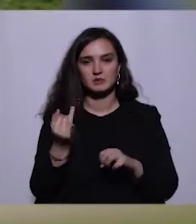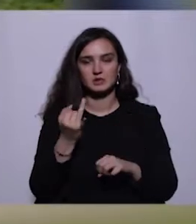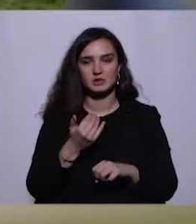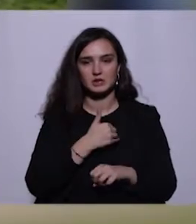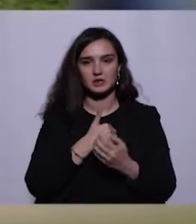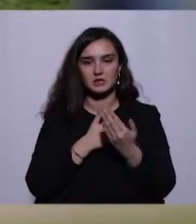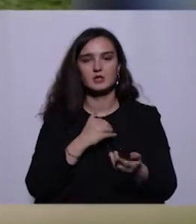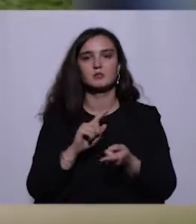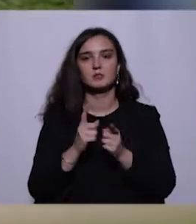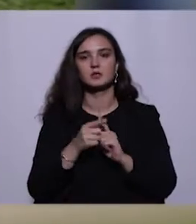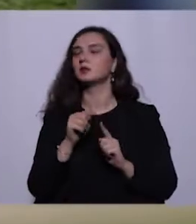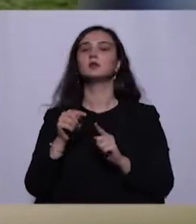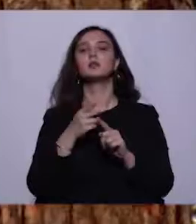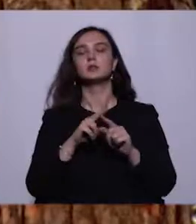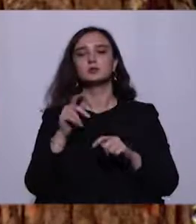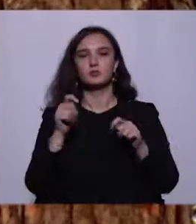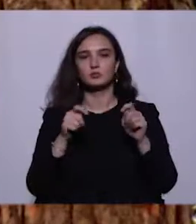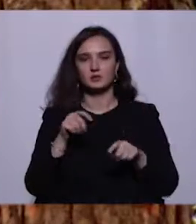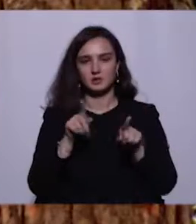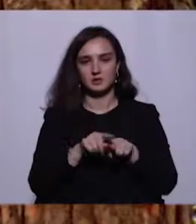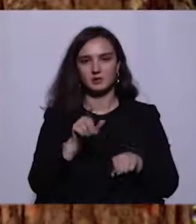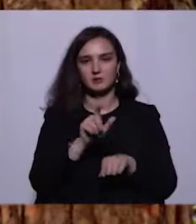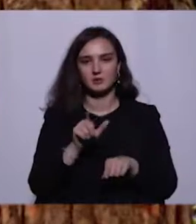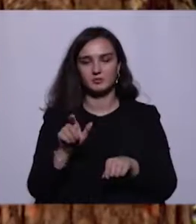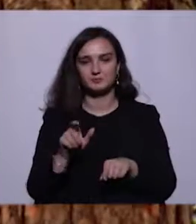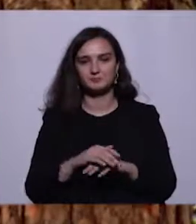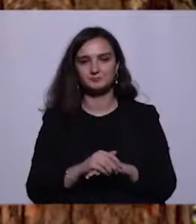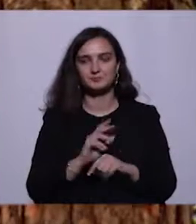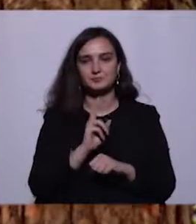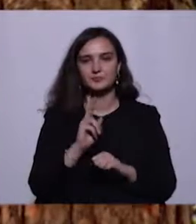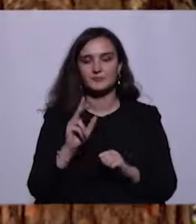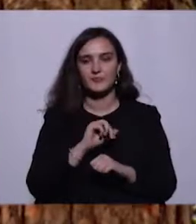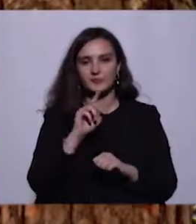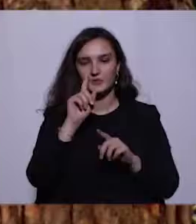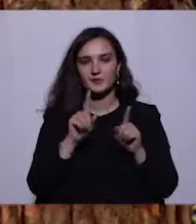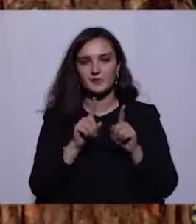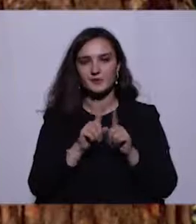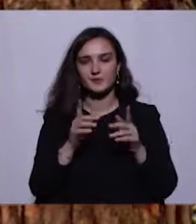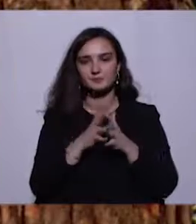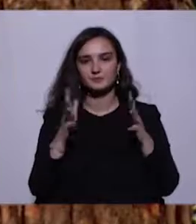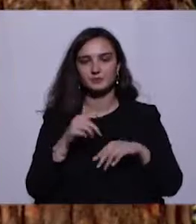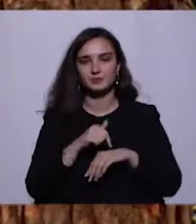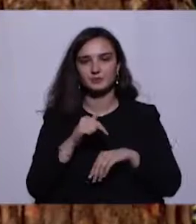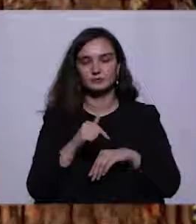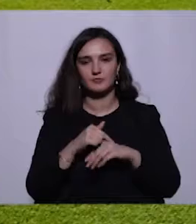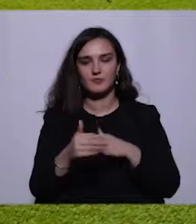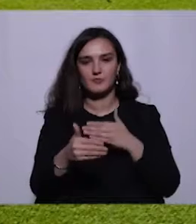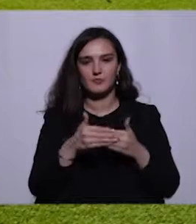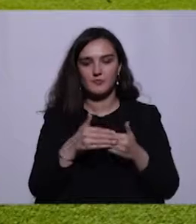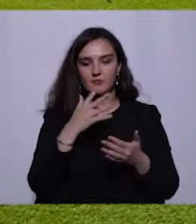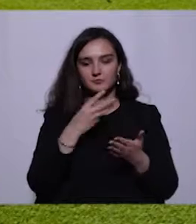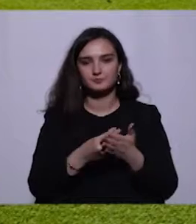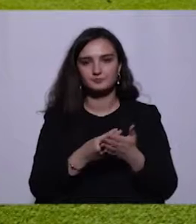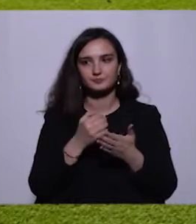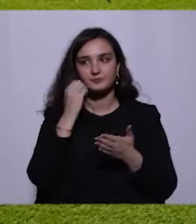ინტერესს, არამედ აქ ჩამოდიან ისეთი ადამიანები, რომლებიც თითქოს მეტად გრძნობენ სიახლოვეს